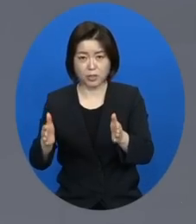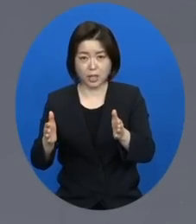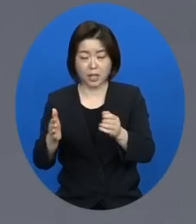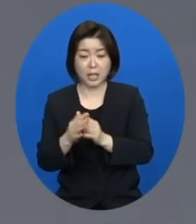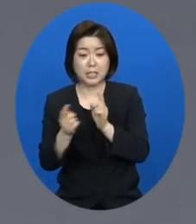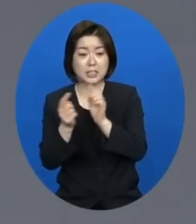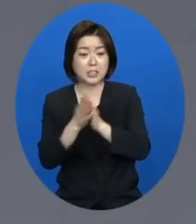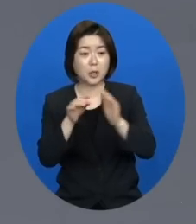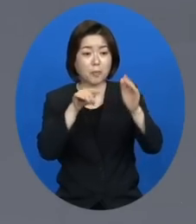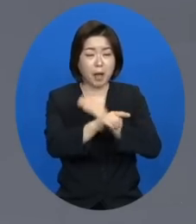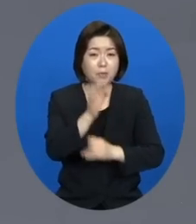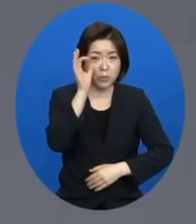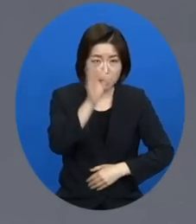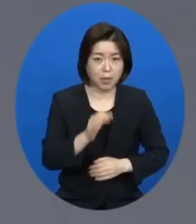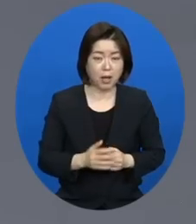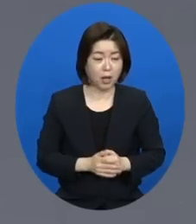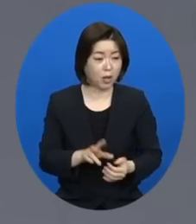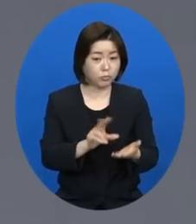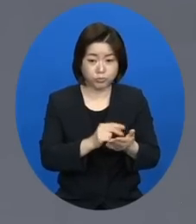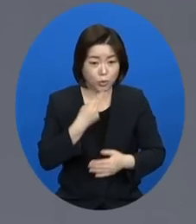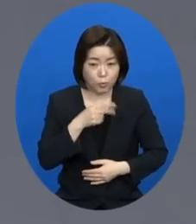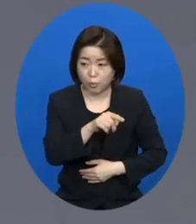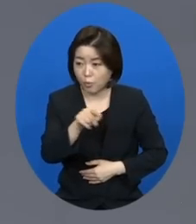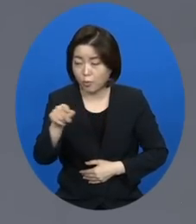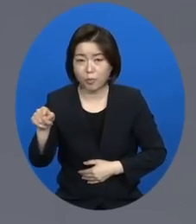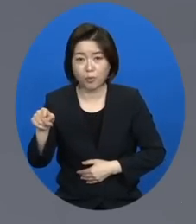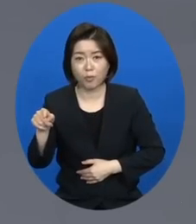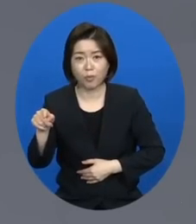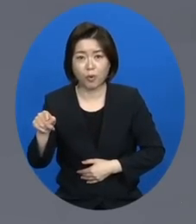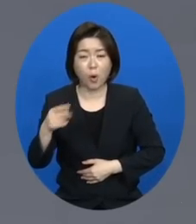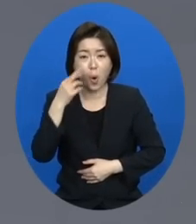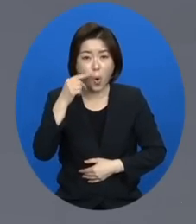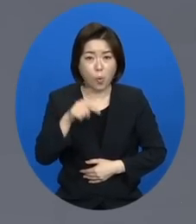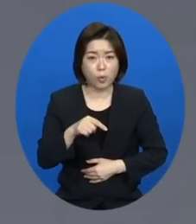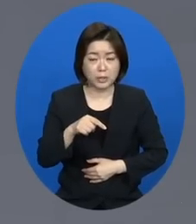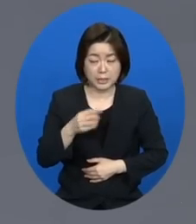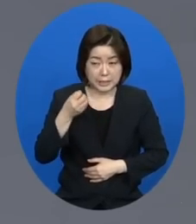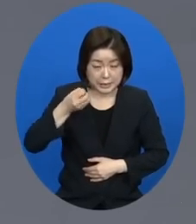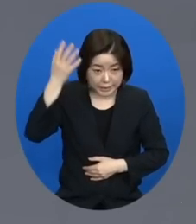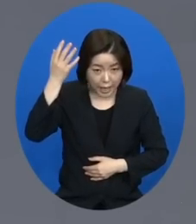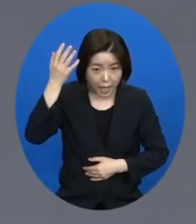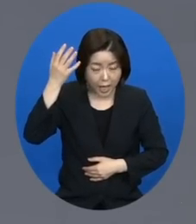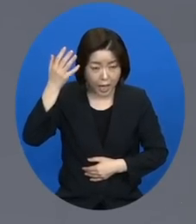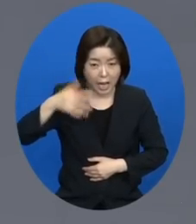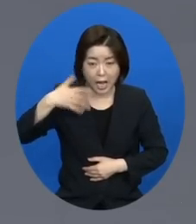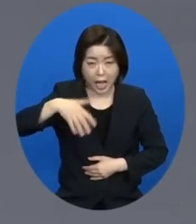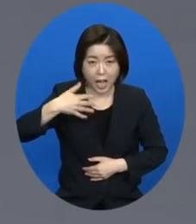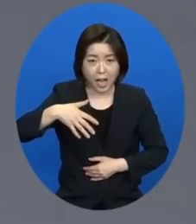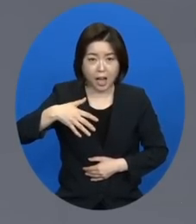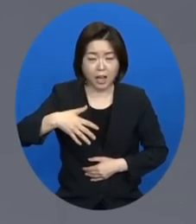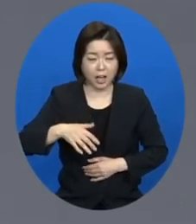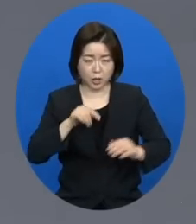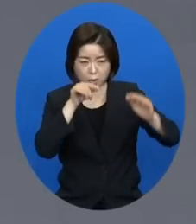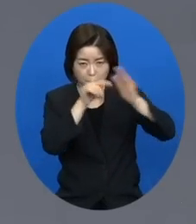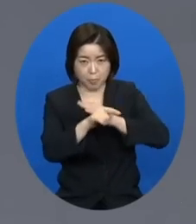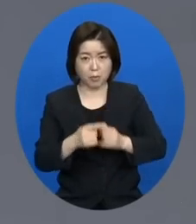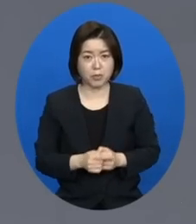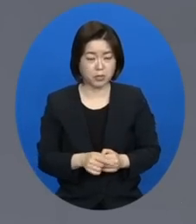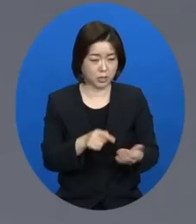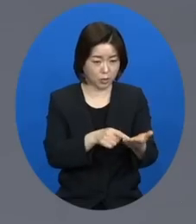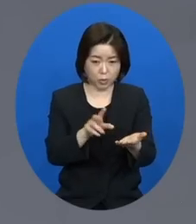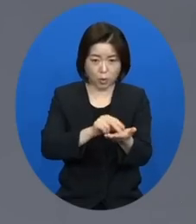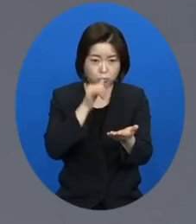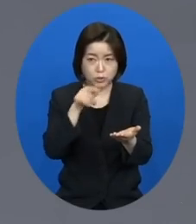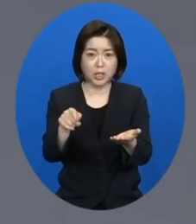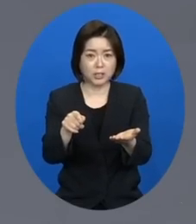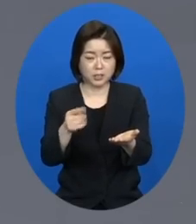거기를 방문해서 문제가 없으십니까? 혹시 고객이 까먹고 안 했을까 봐 찾아가서 이거 문제가 있는